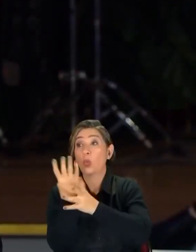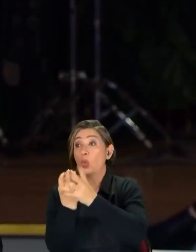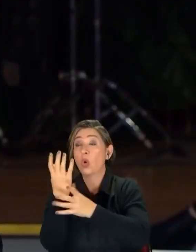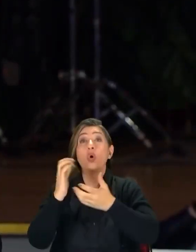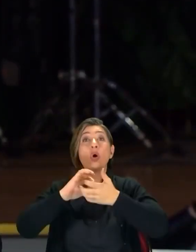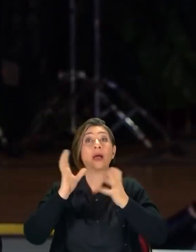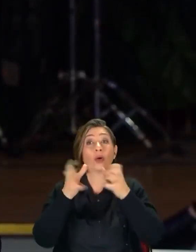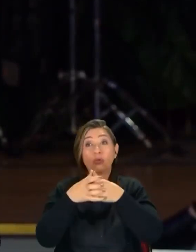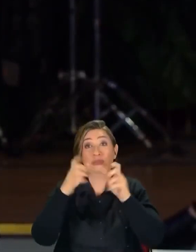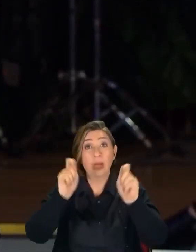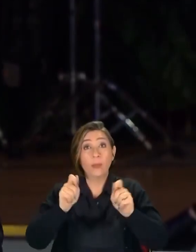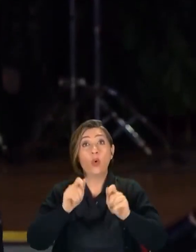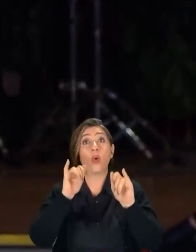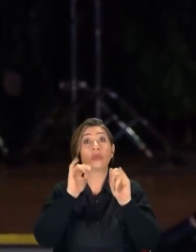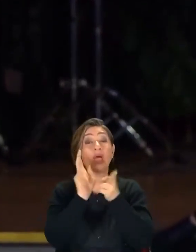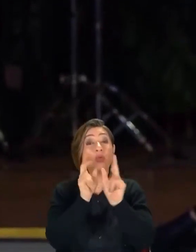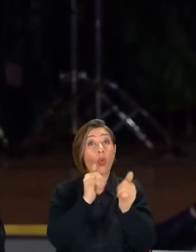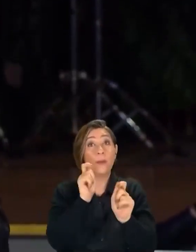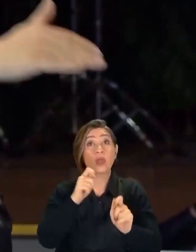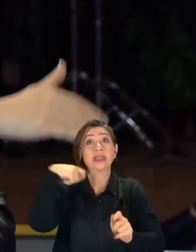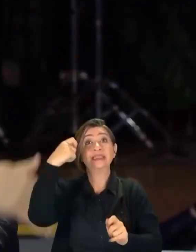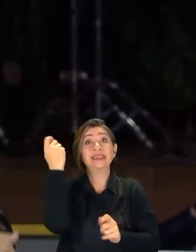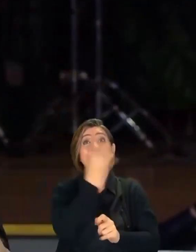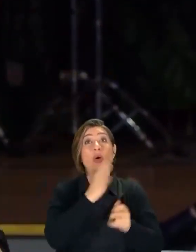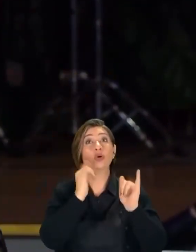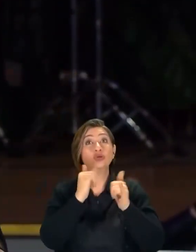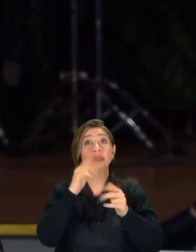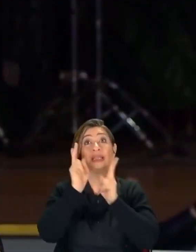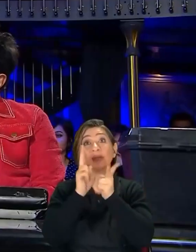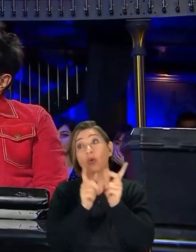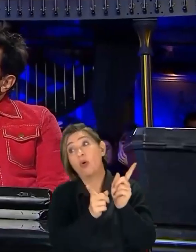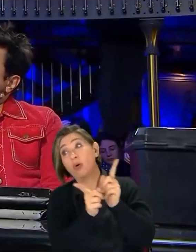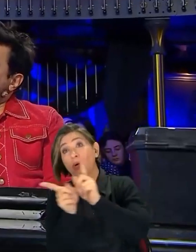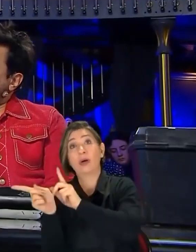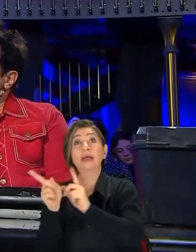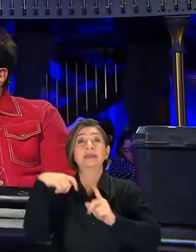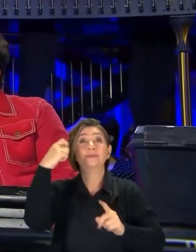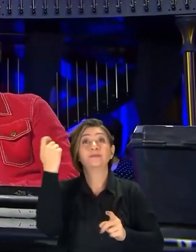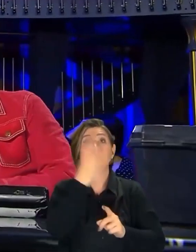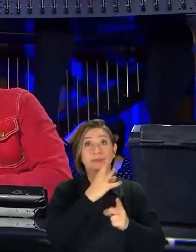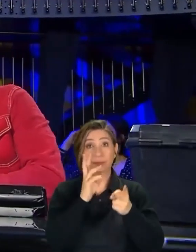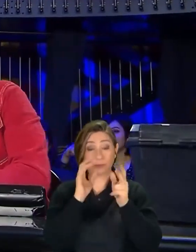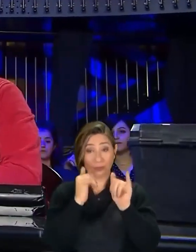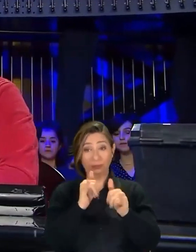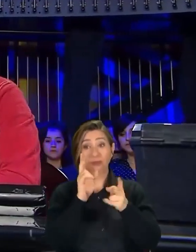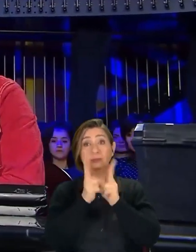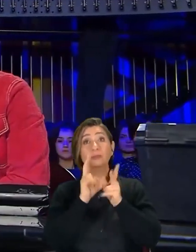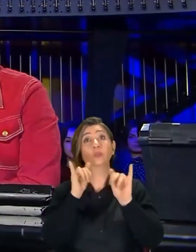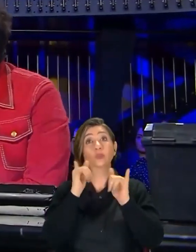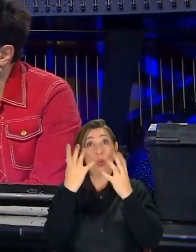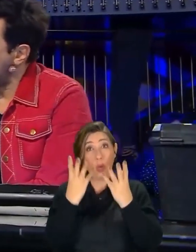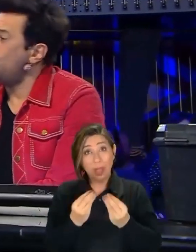Hatta kumanyalar kuruyor Eee oyunlar oynanıyor dizi oyuncuları tiyatroya doğru geçiyorlar E şöyle ki dizi oyuncuların Aslında tiyatro oyuncuları